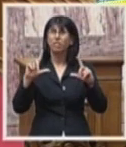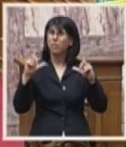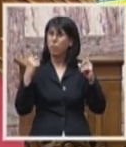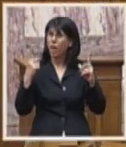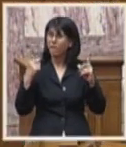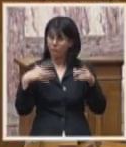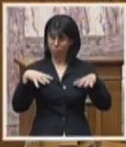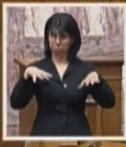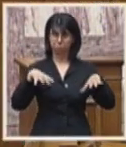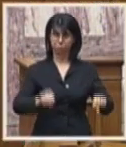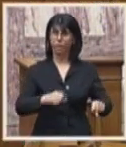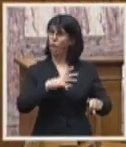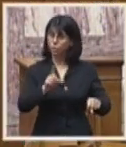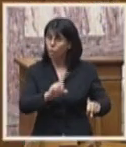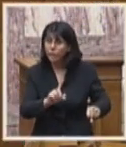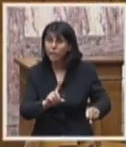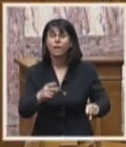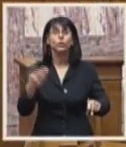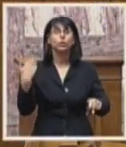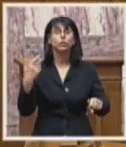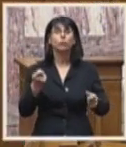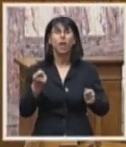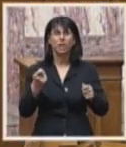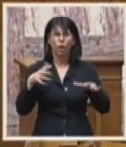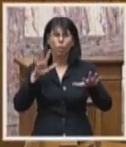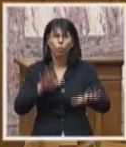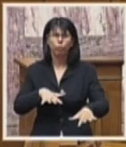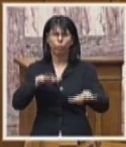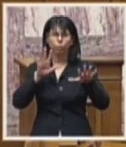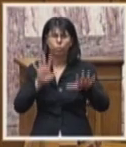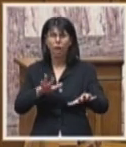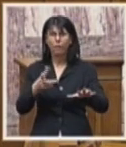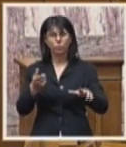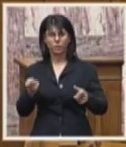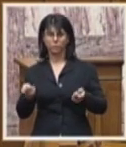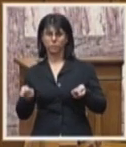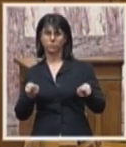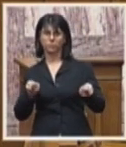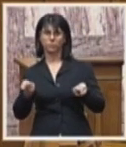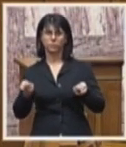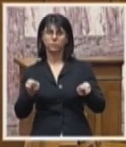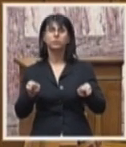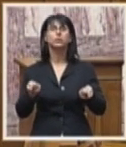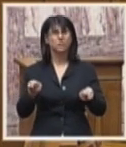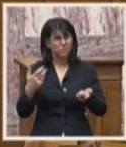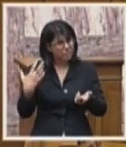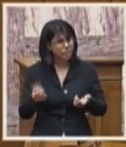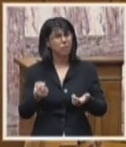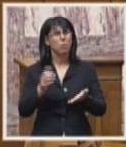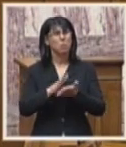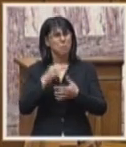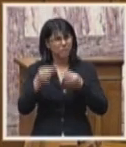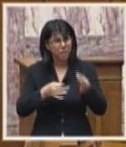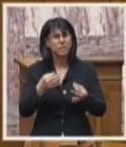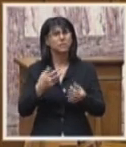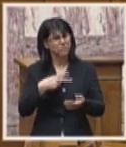λαός, αλλά όταν έγινε ο όχλος εργαλείο. Εγώ είμαι υπέρ και των διαμαρτυριών και των αυτών, πολύ